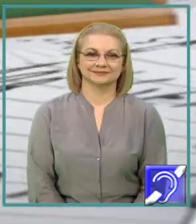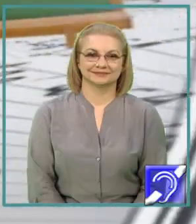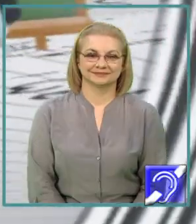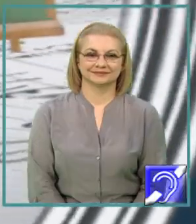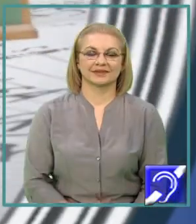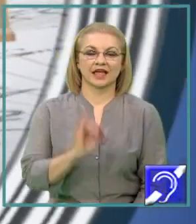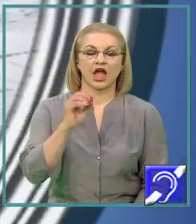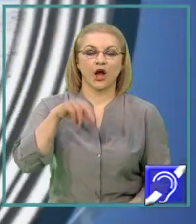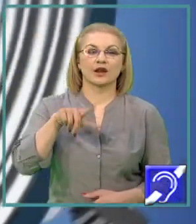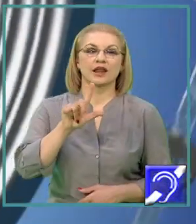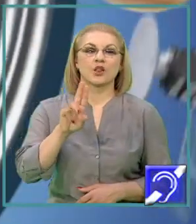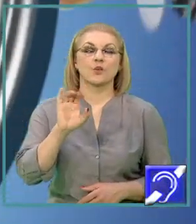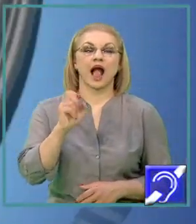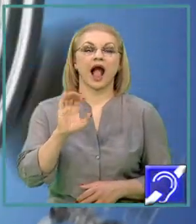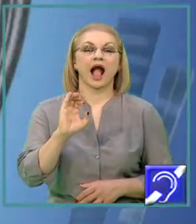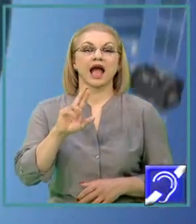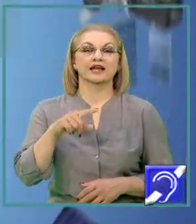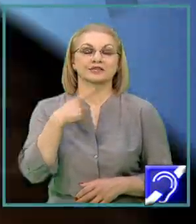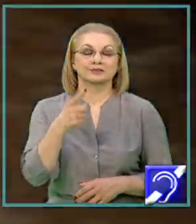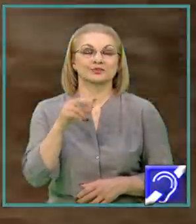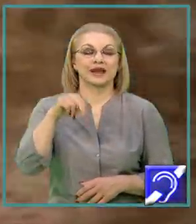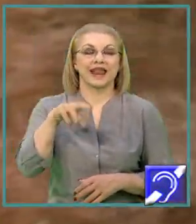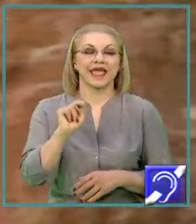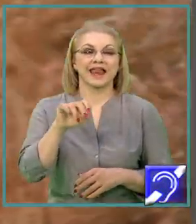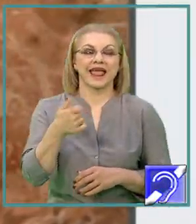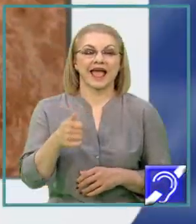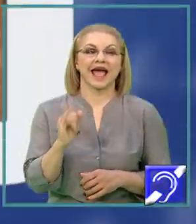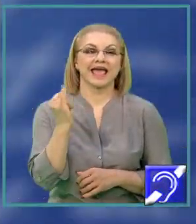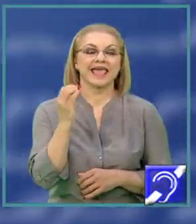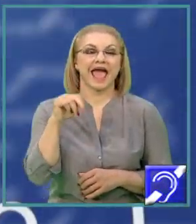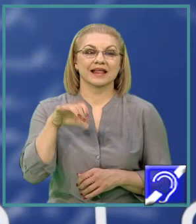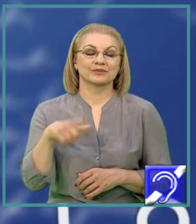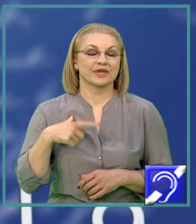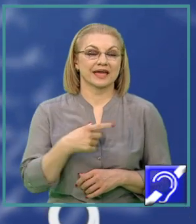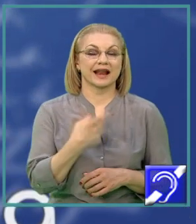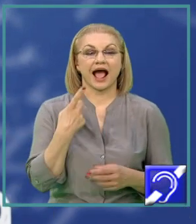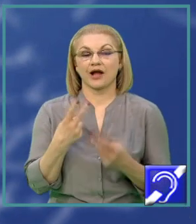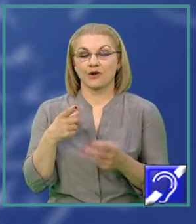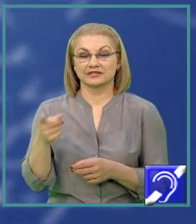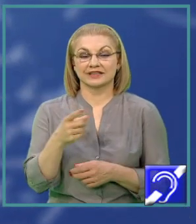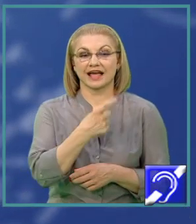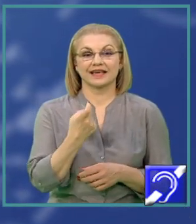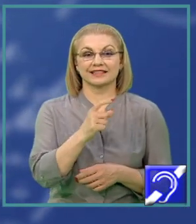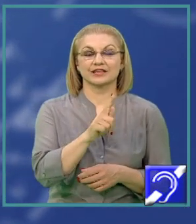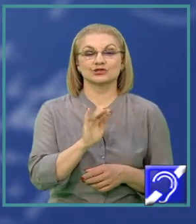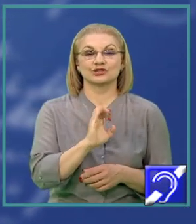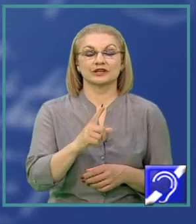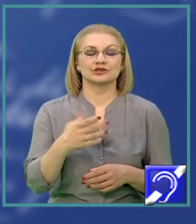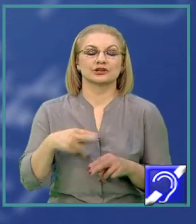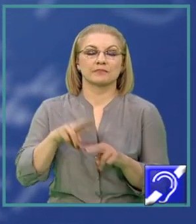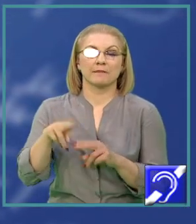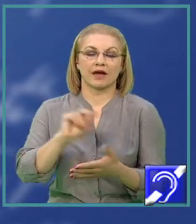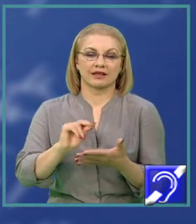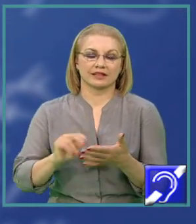Ion Luca Caragiale, zis și Nenea Iancu, era considerat de George Călinescu cel mai mare dramaturg român.